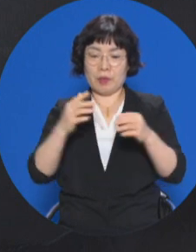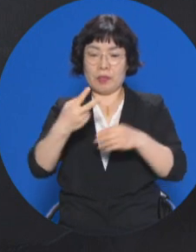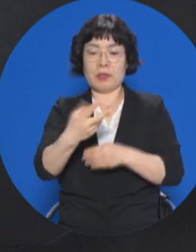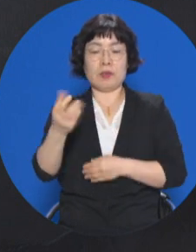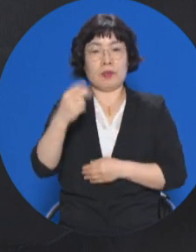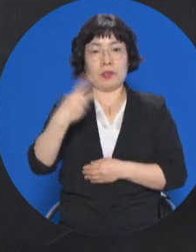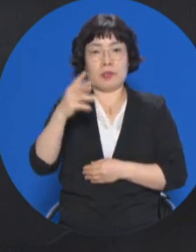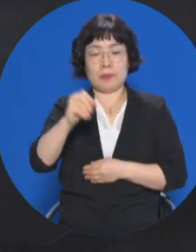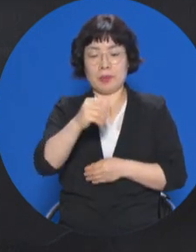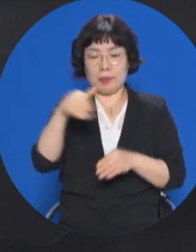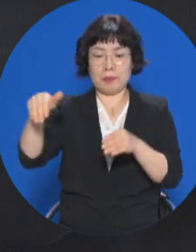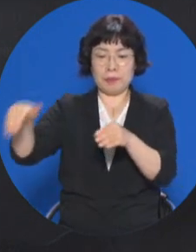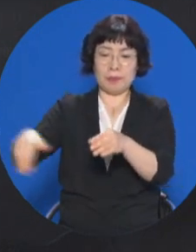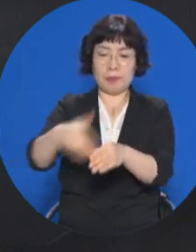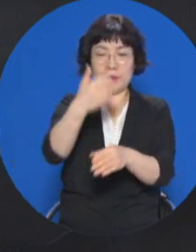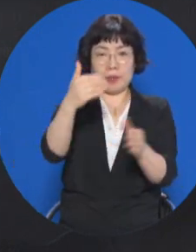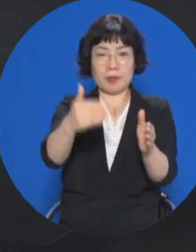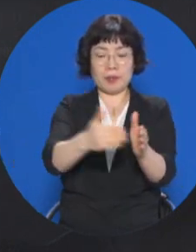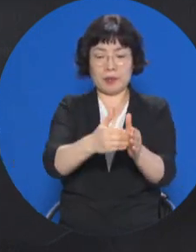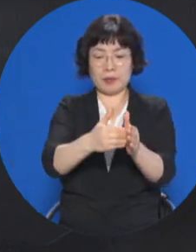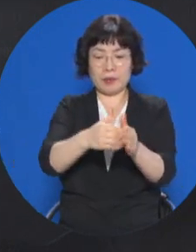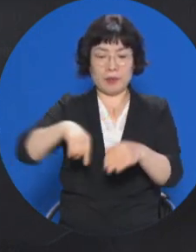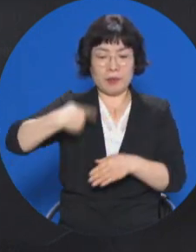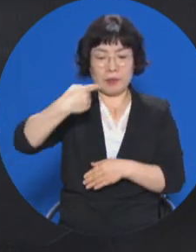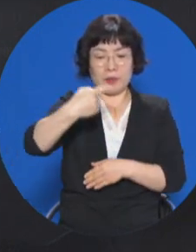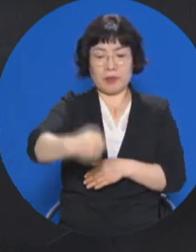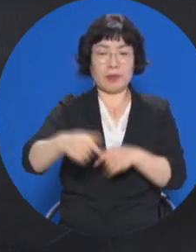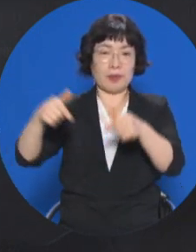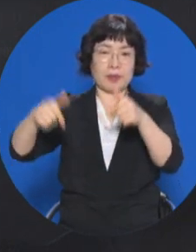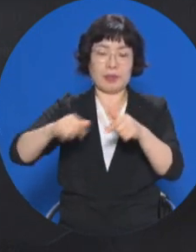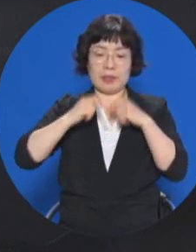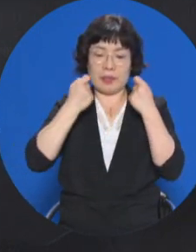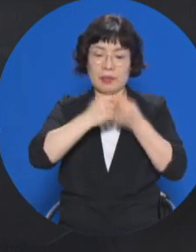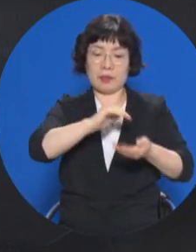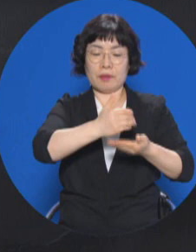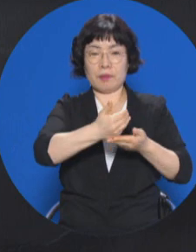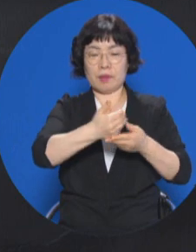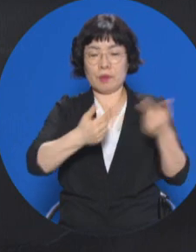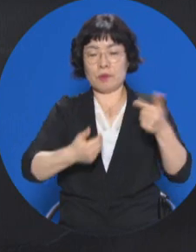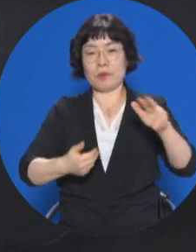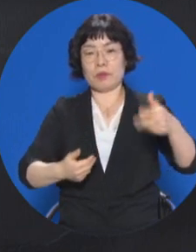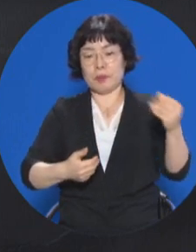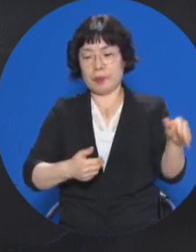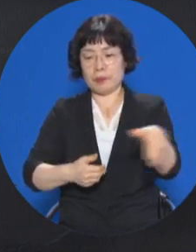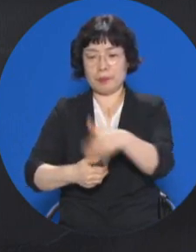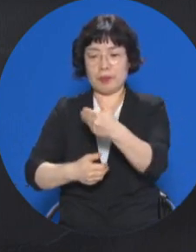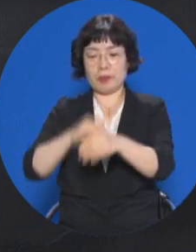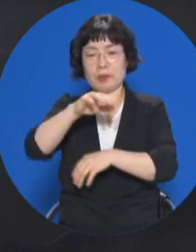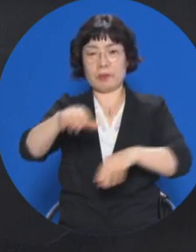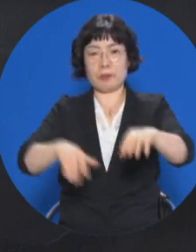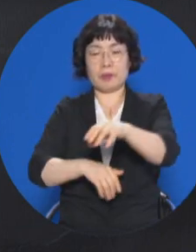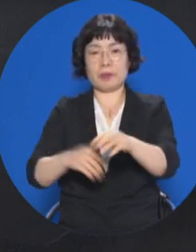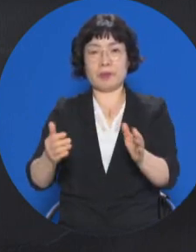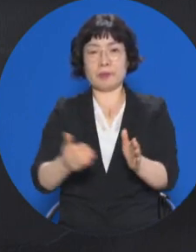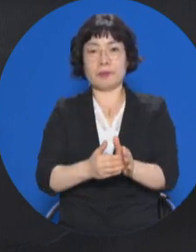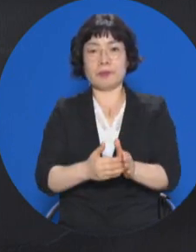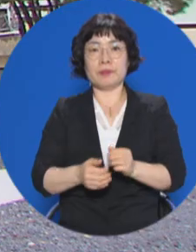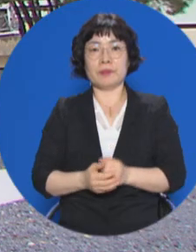2억 2천만 원을 업자에게 보낸 뒤 납품업체 간부가 개인 계좌로 6,700만 원을 받아 챙긴 것으로